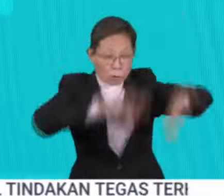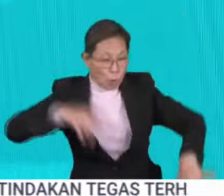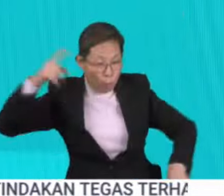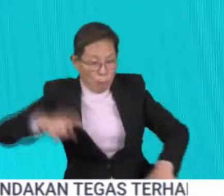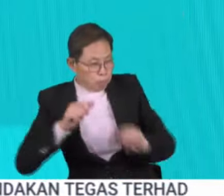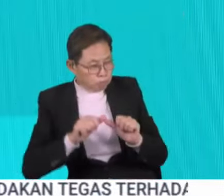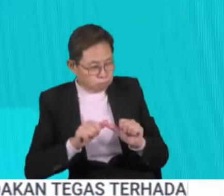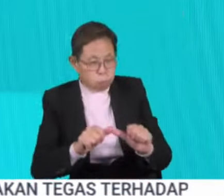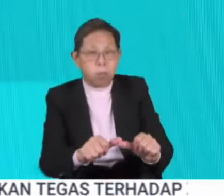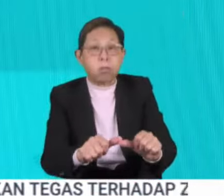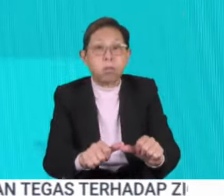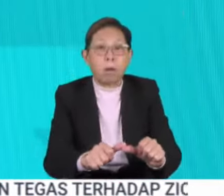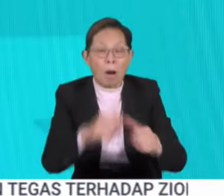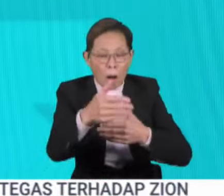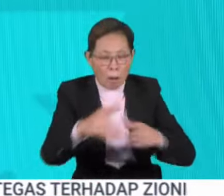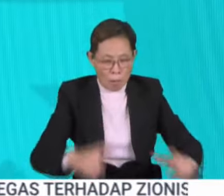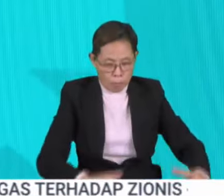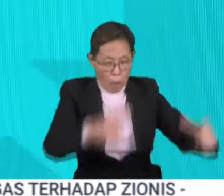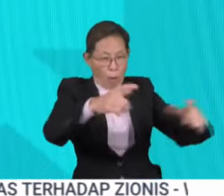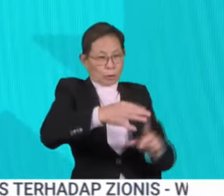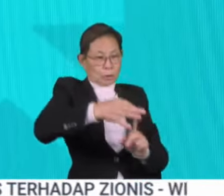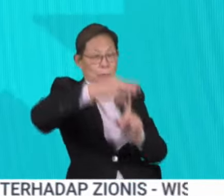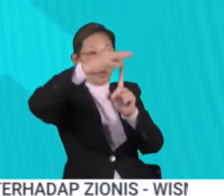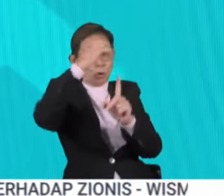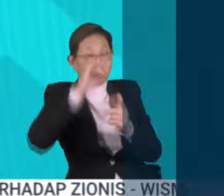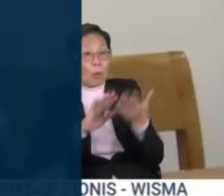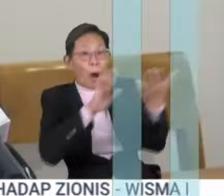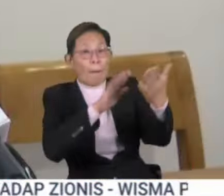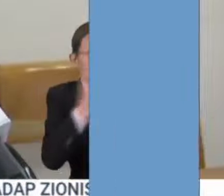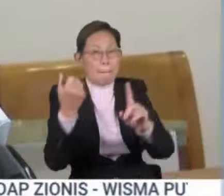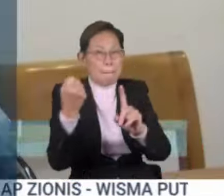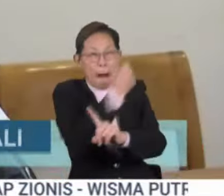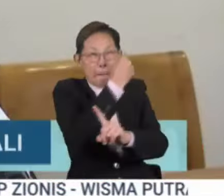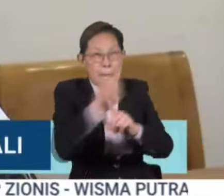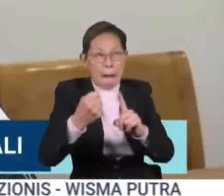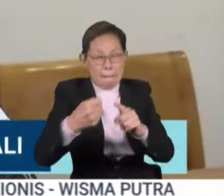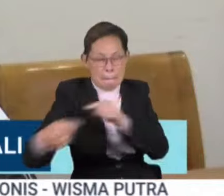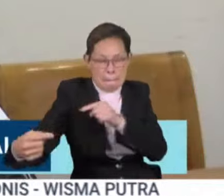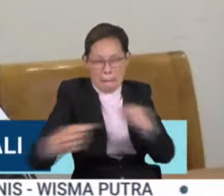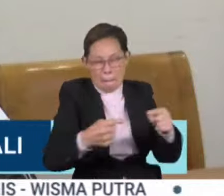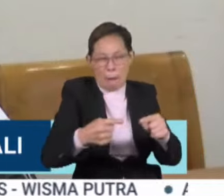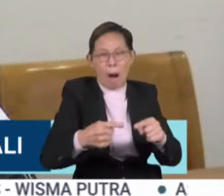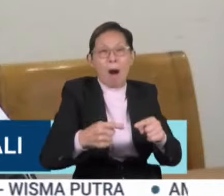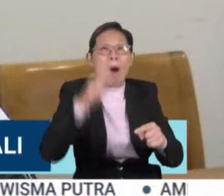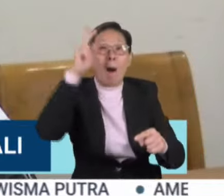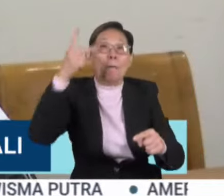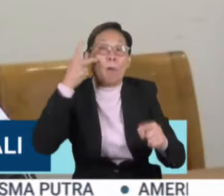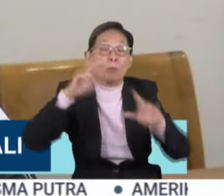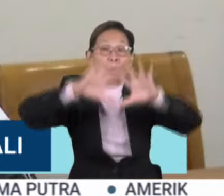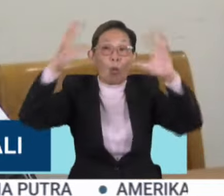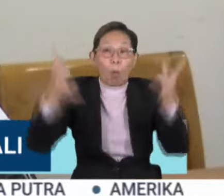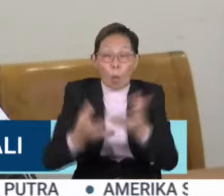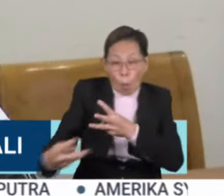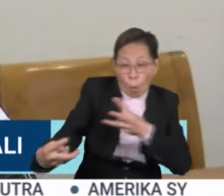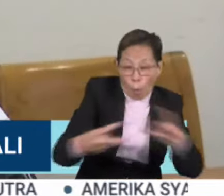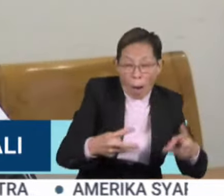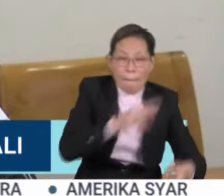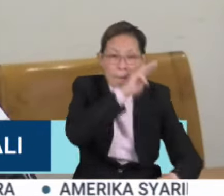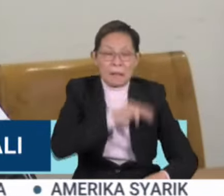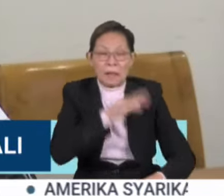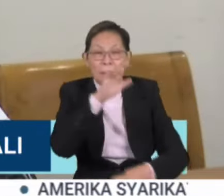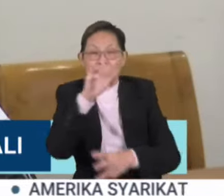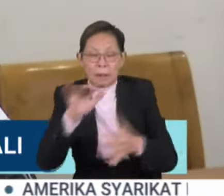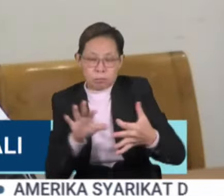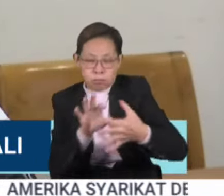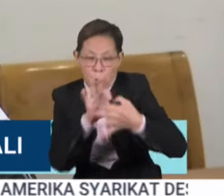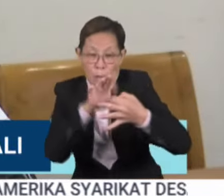ASEAN perlu kekal sebagai blok berkecuali bagi menghadapi impak ketegangan geopolitik global. Menteri Miti berkata, gabungan itu